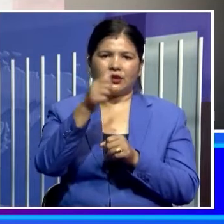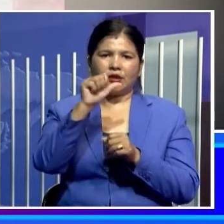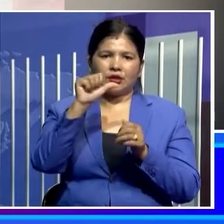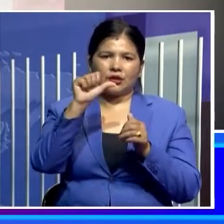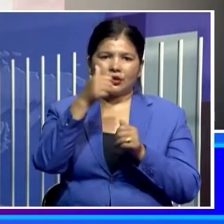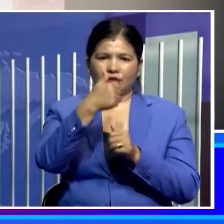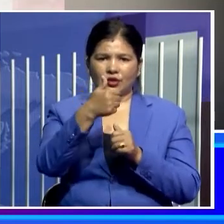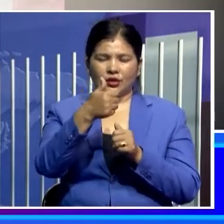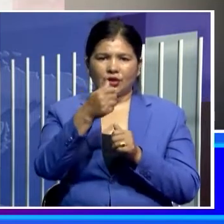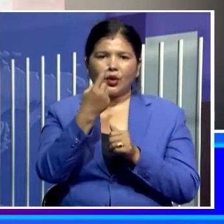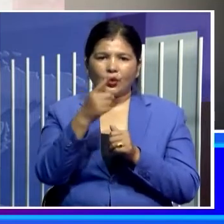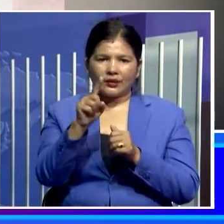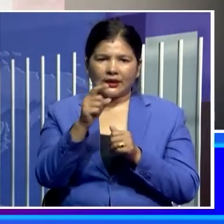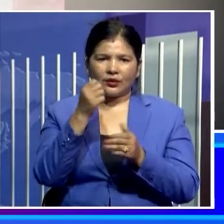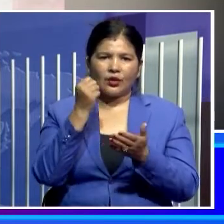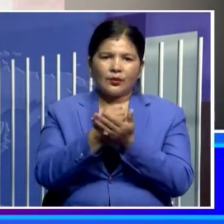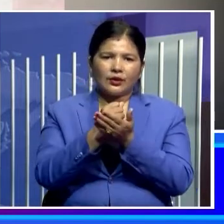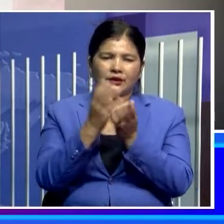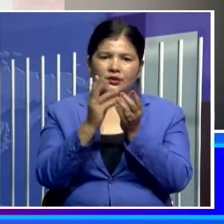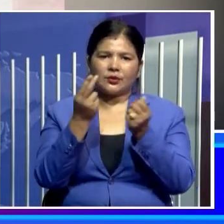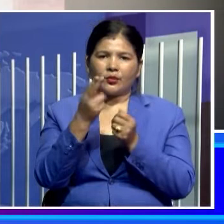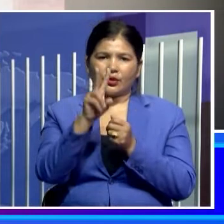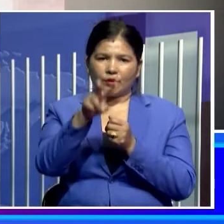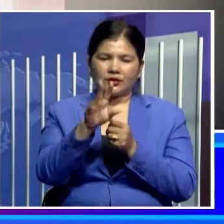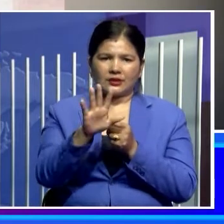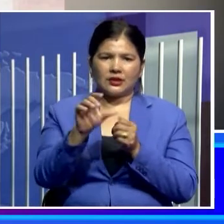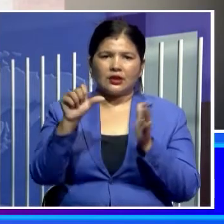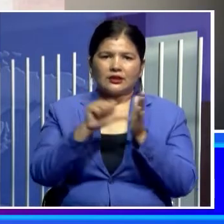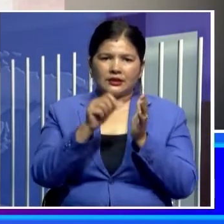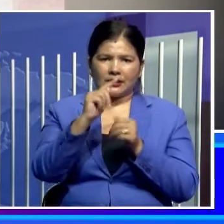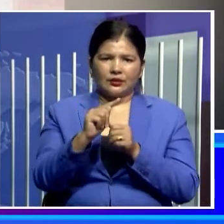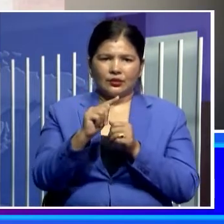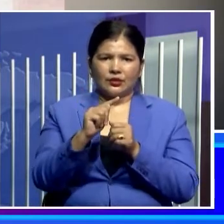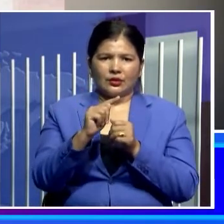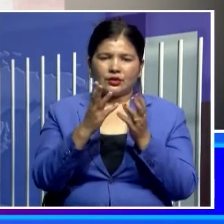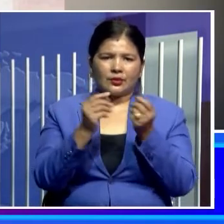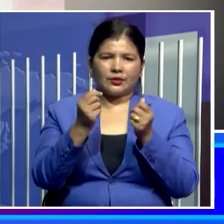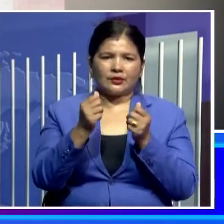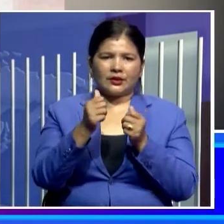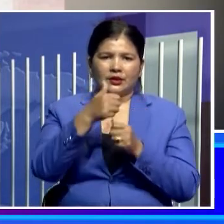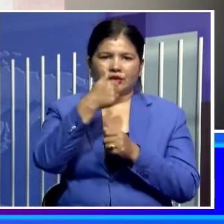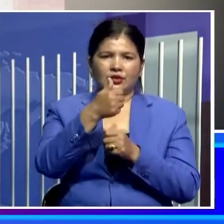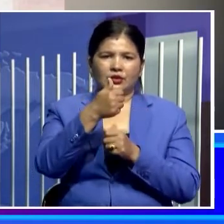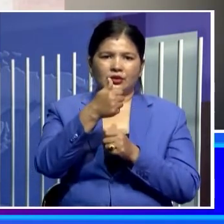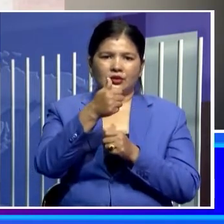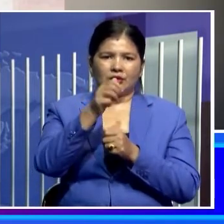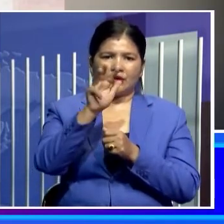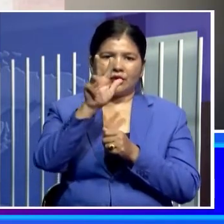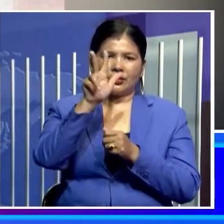छवटा वडाको मतगणना सम्पन्न भइसकेको अवस्था छ। छवटा जिल्लाको मतगणना सम्पन्न भइसक्दाखेरि उहाँले